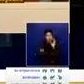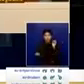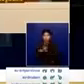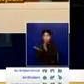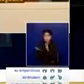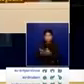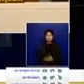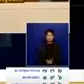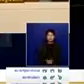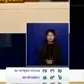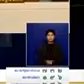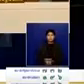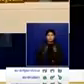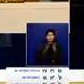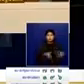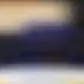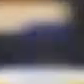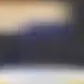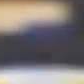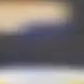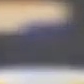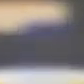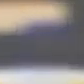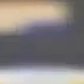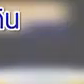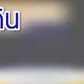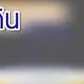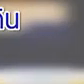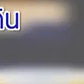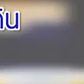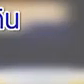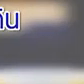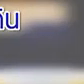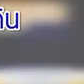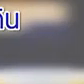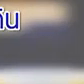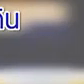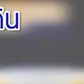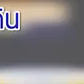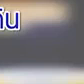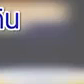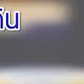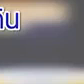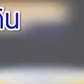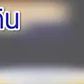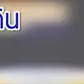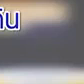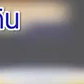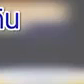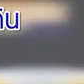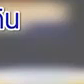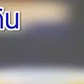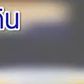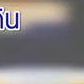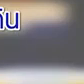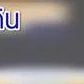ะครับเพราะมีคนสองฝ่ายจำนวนมากอย่าลืมประวัติศาสตร์มันคือปัจจุบันและอนาคตนะคนของเราประชาชนคนไทย